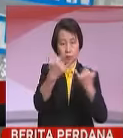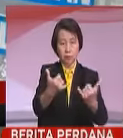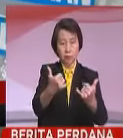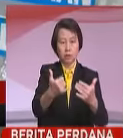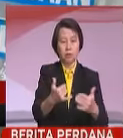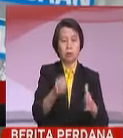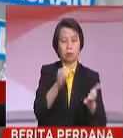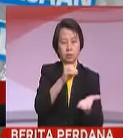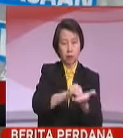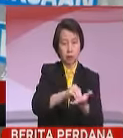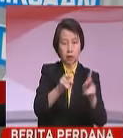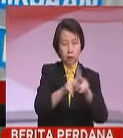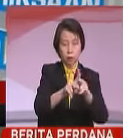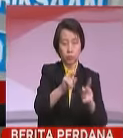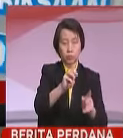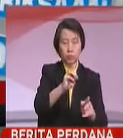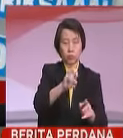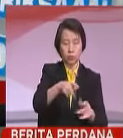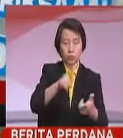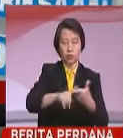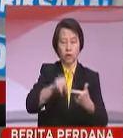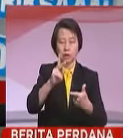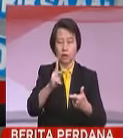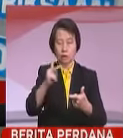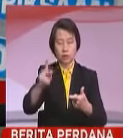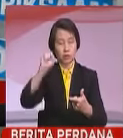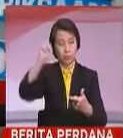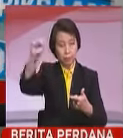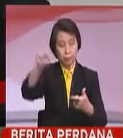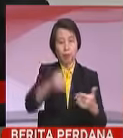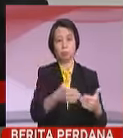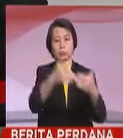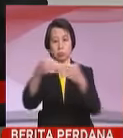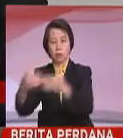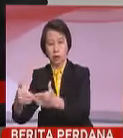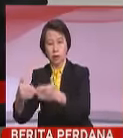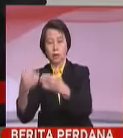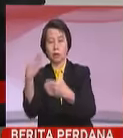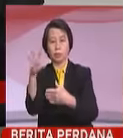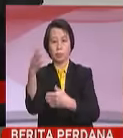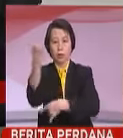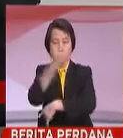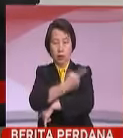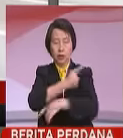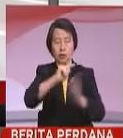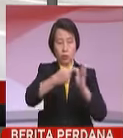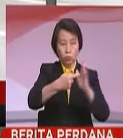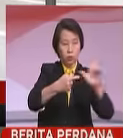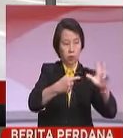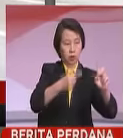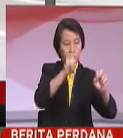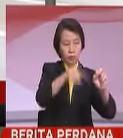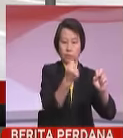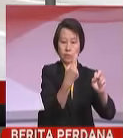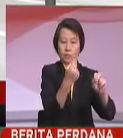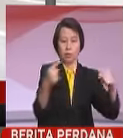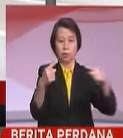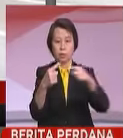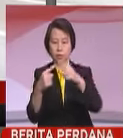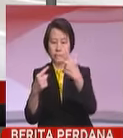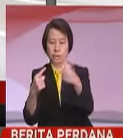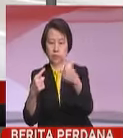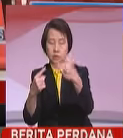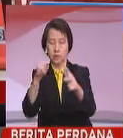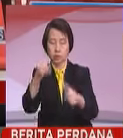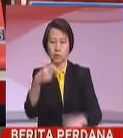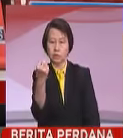di Kampung Numbak dan penempatan Telipok Kota Kinabalu Sabah dilanjutkan 14 hari lagi bermula 30 November hingga 13 Disember